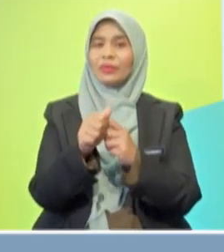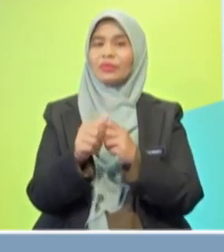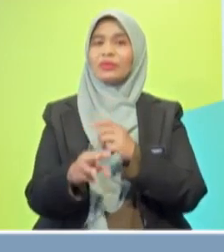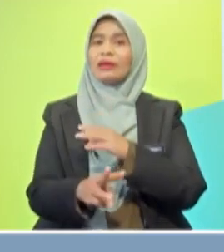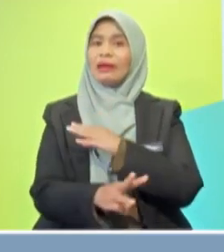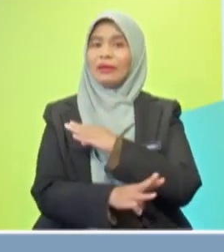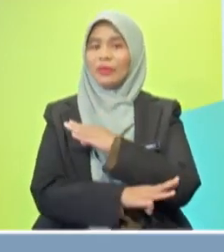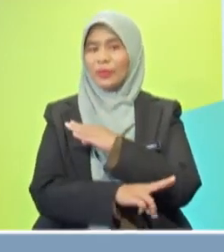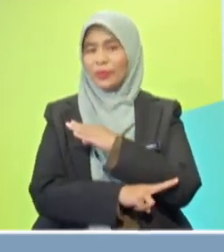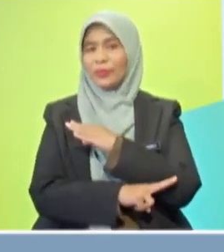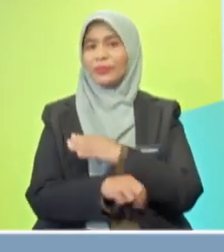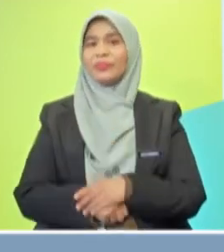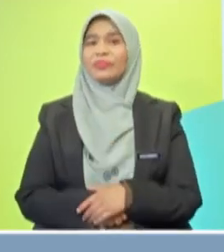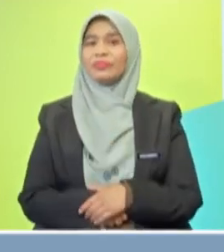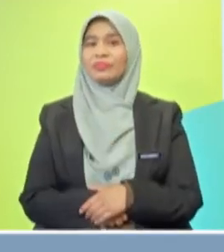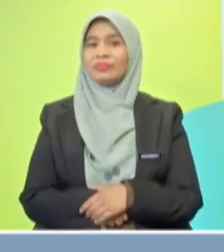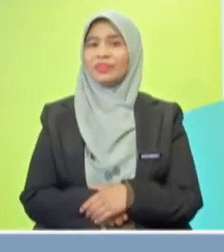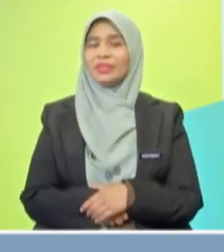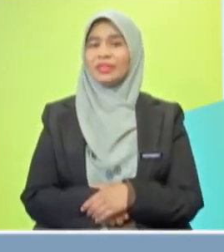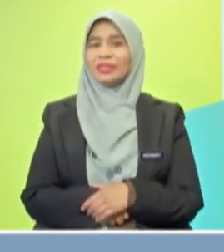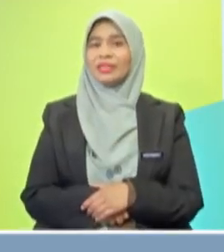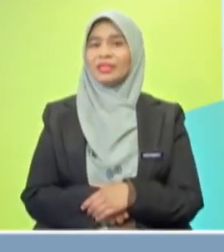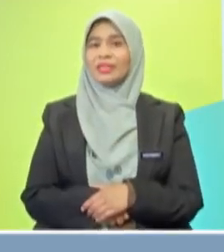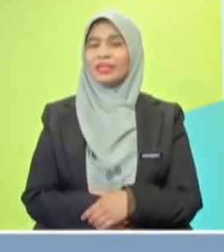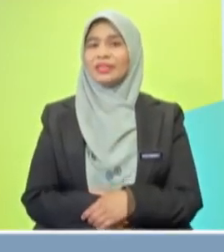satu jawapannya? Silakan, Fawaz. D.